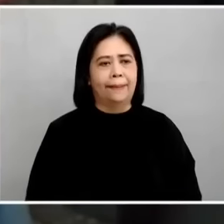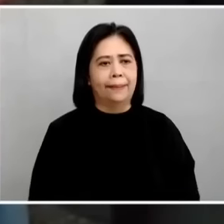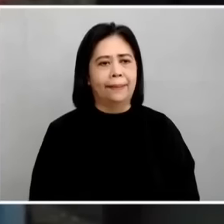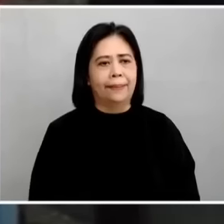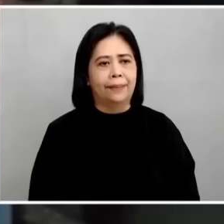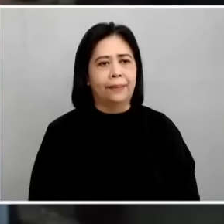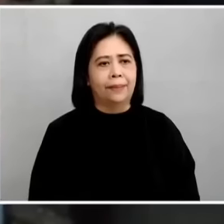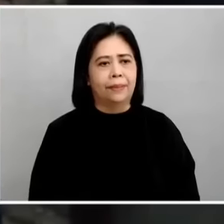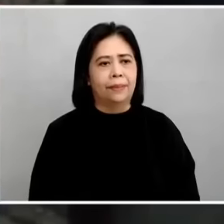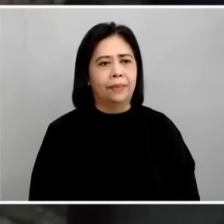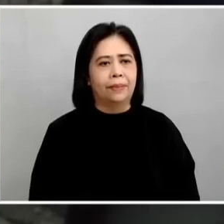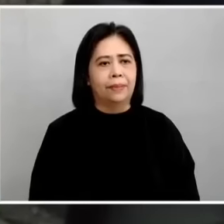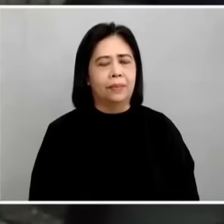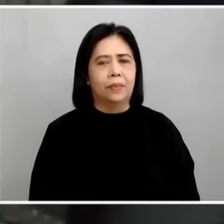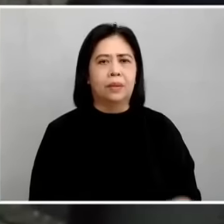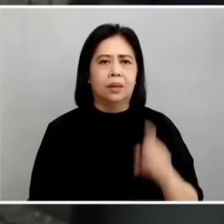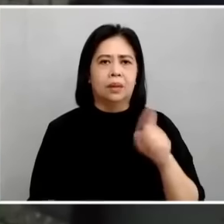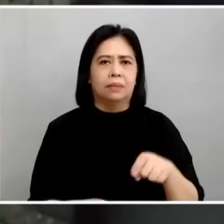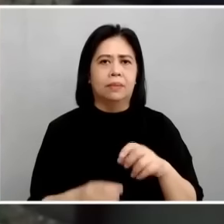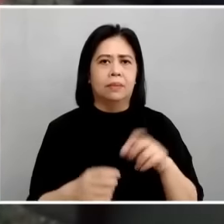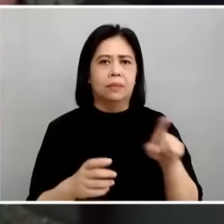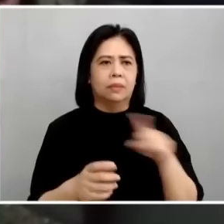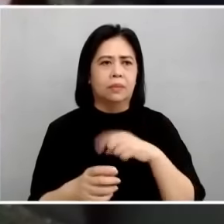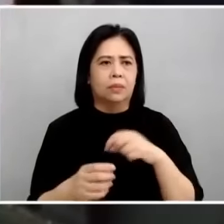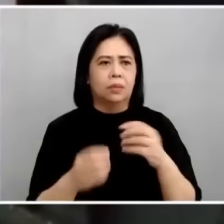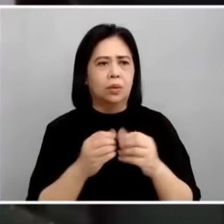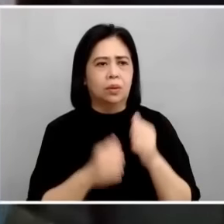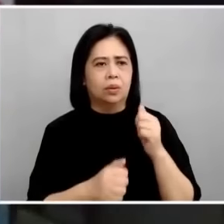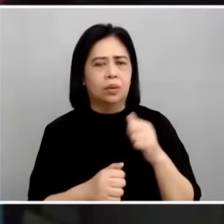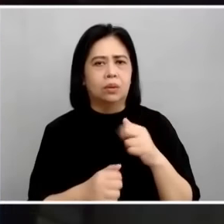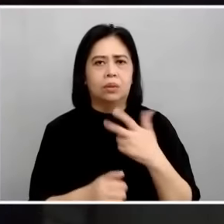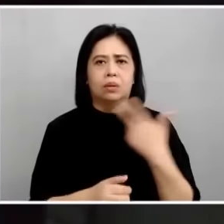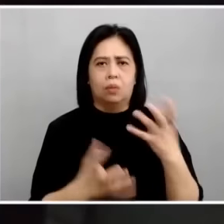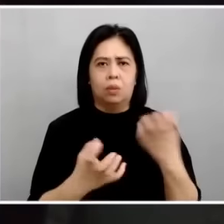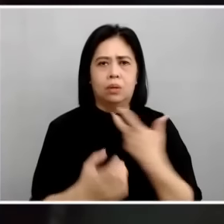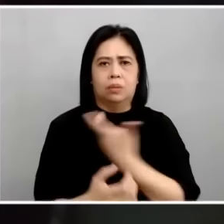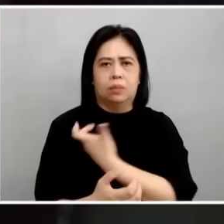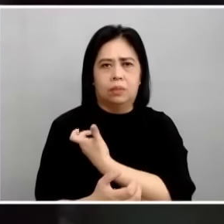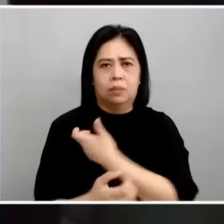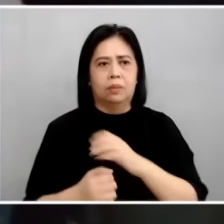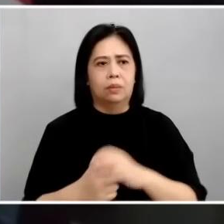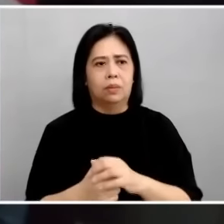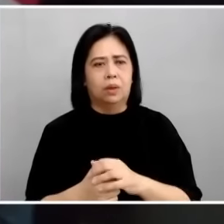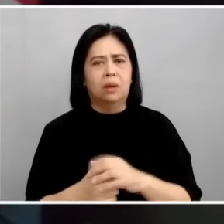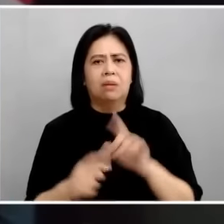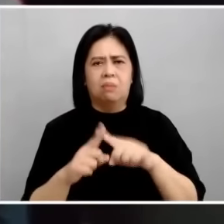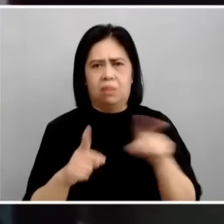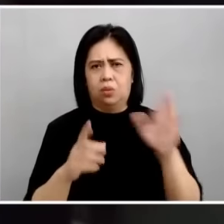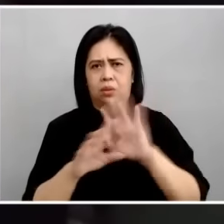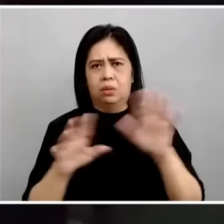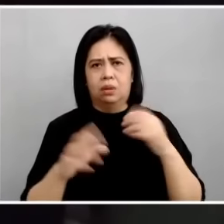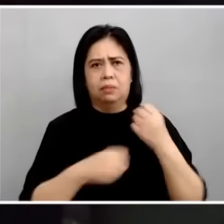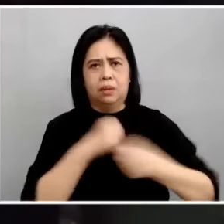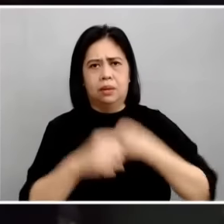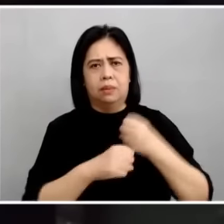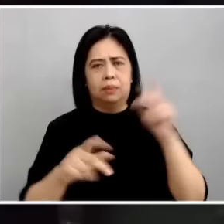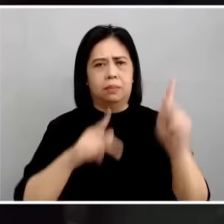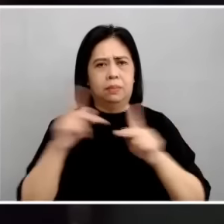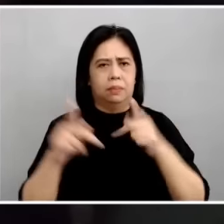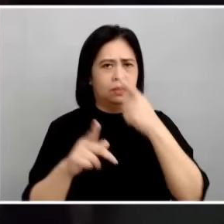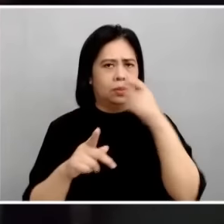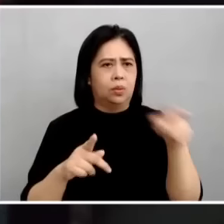naman, maayos-ayos naman din ang patakaran dito sa vaccine. Na hindi na kami mapahirapan ang mga tao. Kasi lahat naman